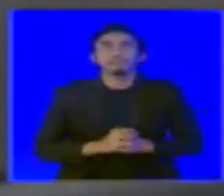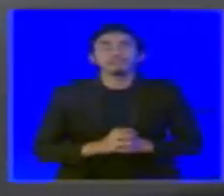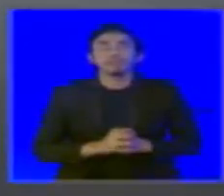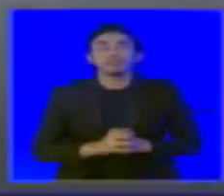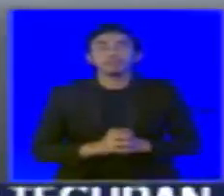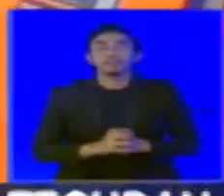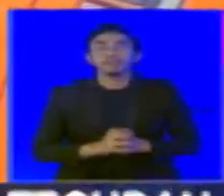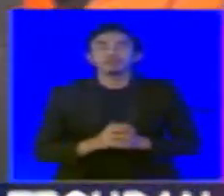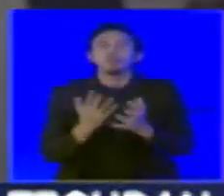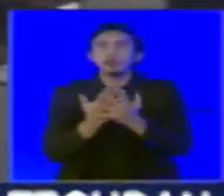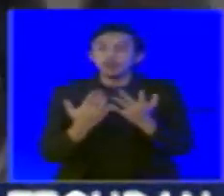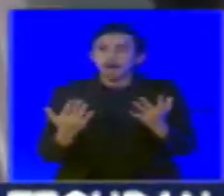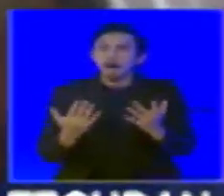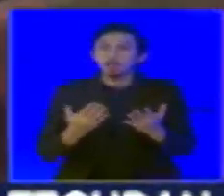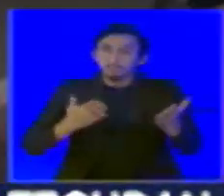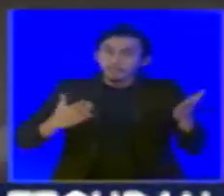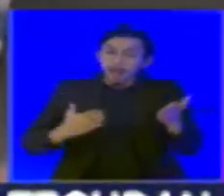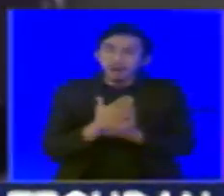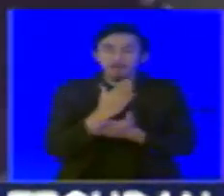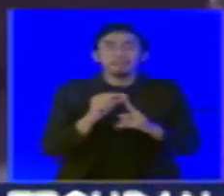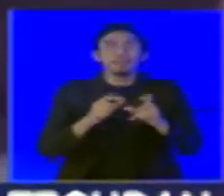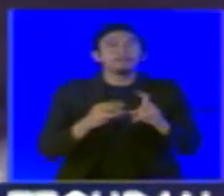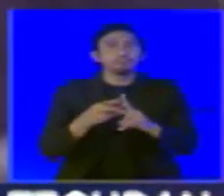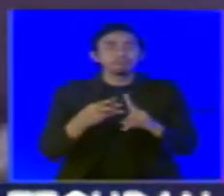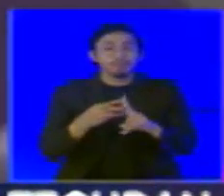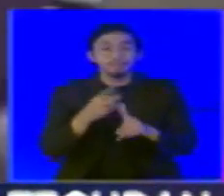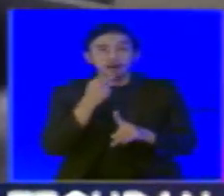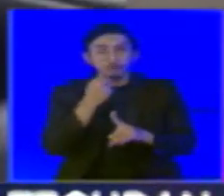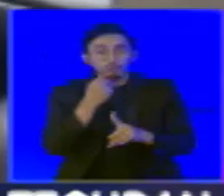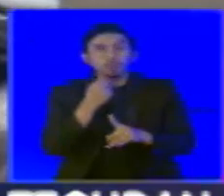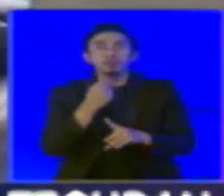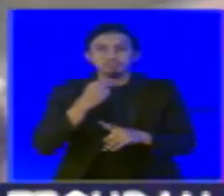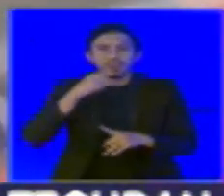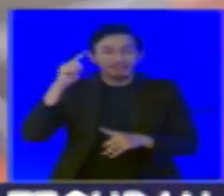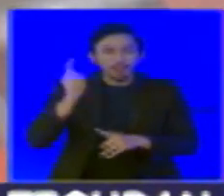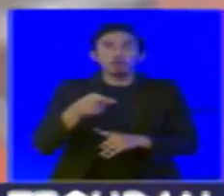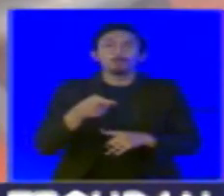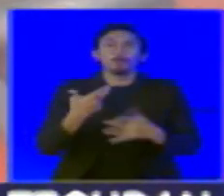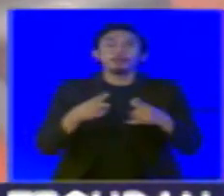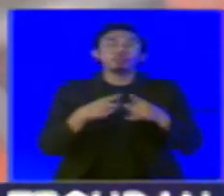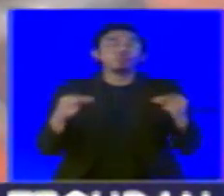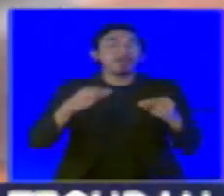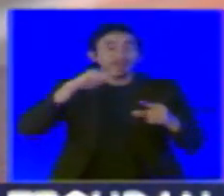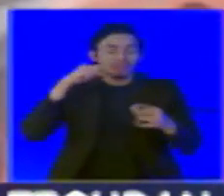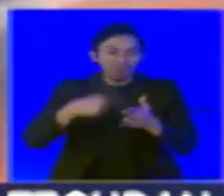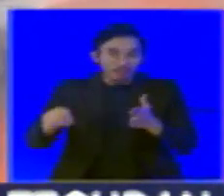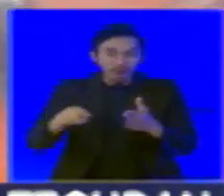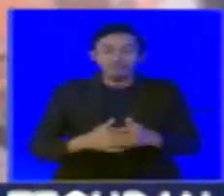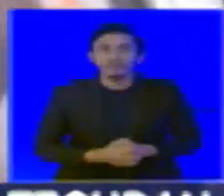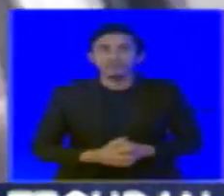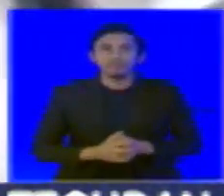Masyarakat yang kedapatan melanggar aturan PSBB di wilayah Bandung Raya akan mendapatkan sanksi berupa surat tilang ataupun belangko teguran.